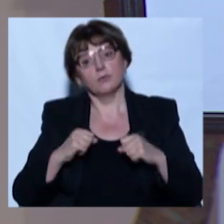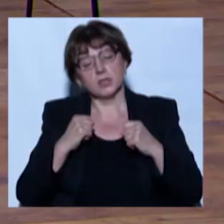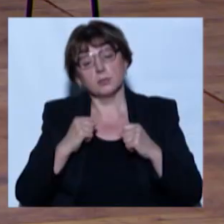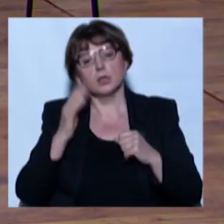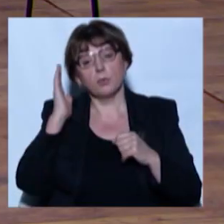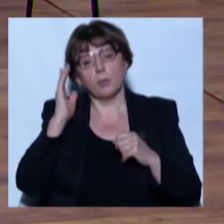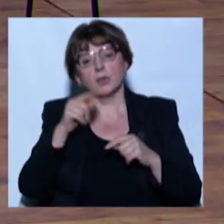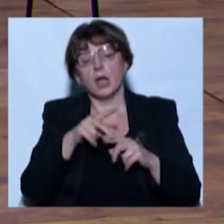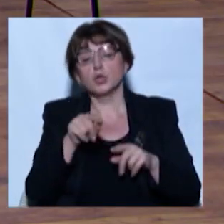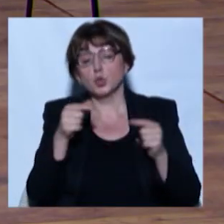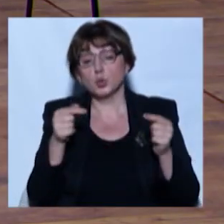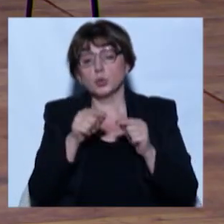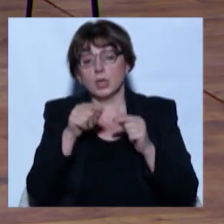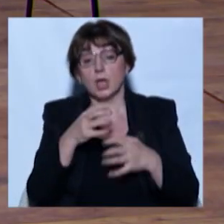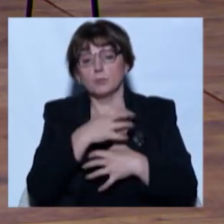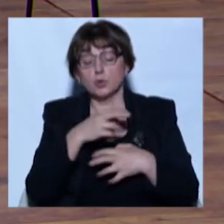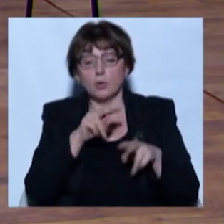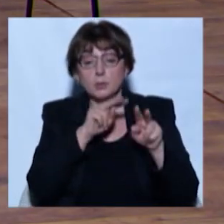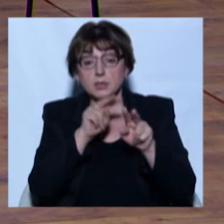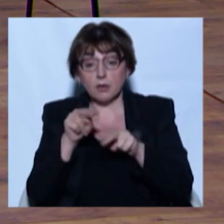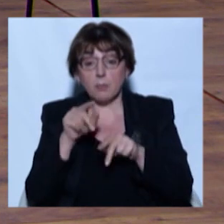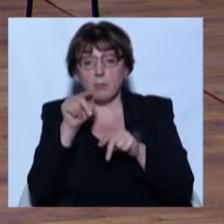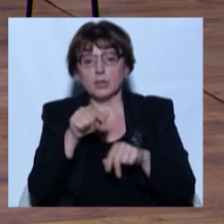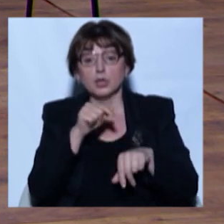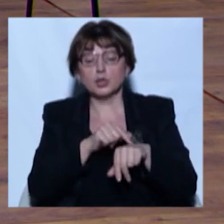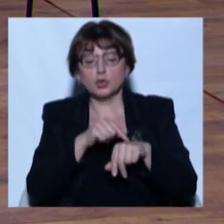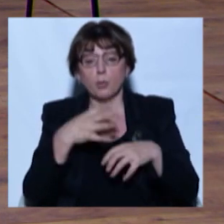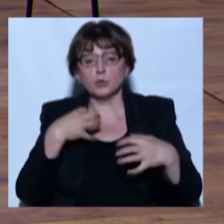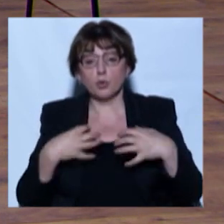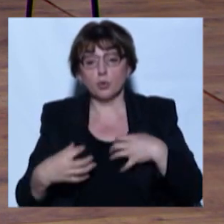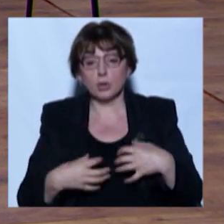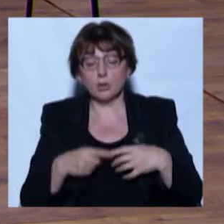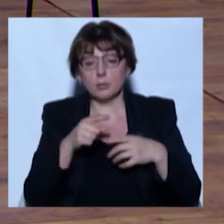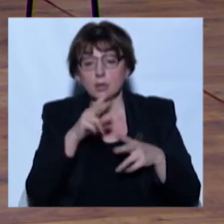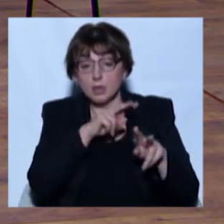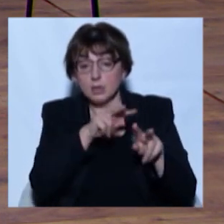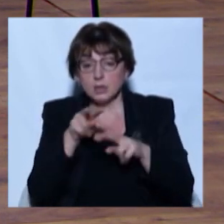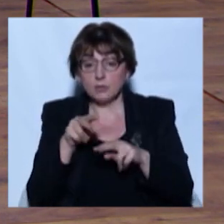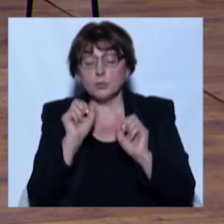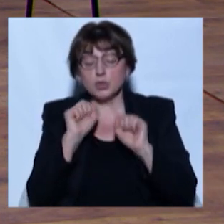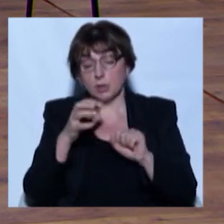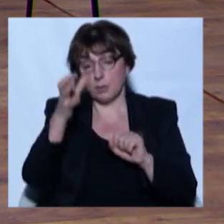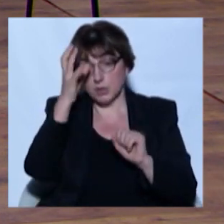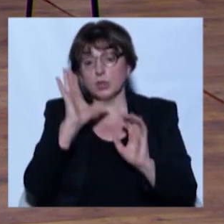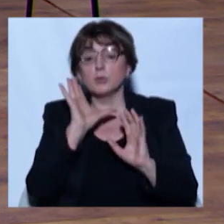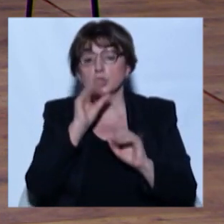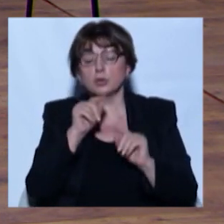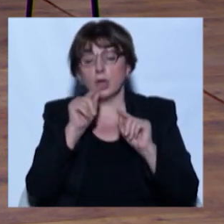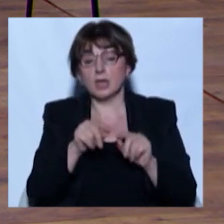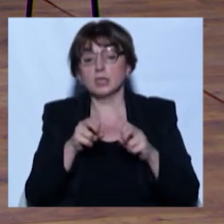ამ ცხოველებზე დაკვირვებით, მათ გრძნობის ორგანოებზე, მათ ქცევებზე დაკვირვებით მეცნიერება შეძლონ კიდევაც